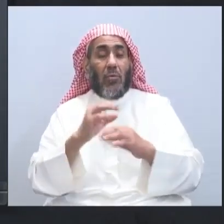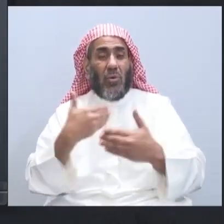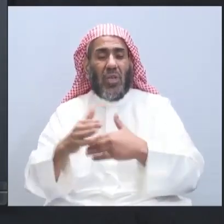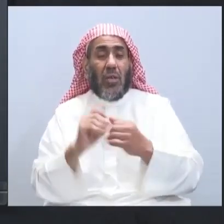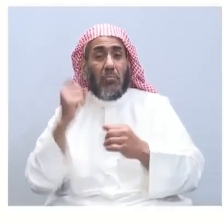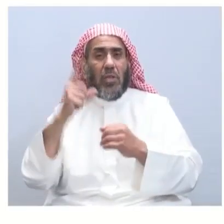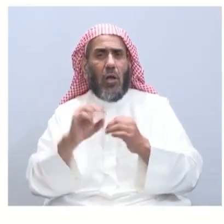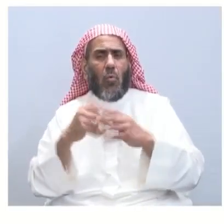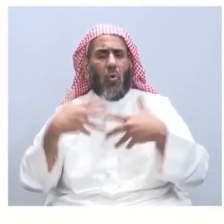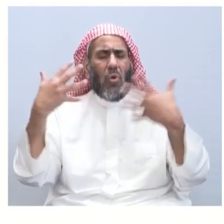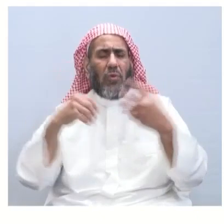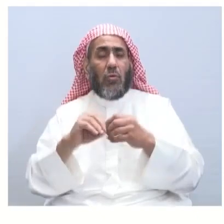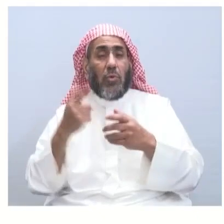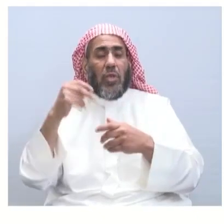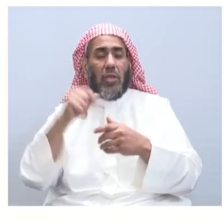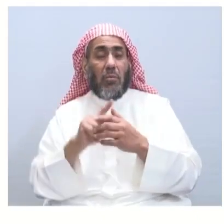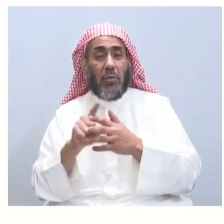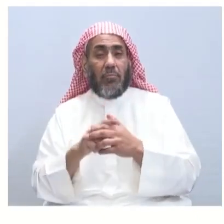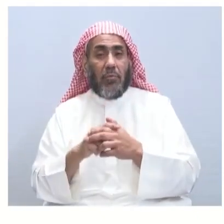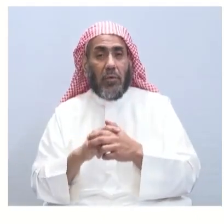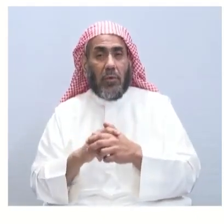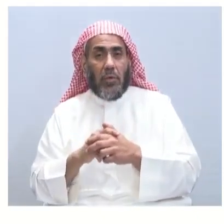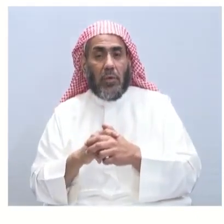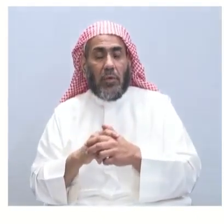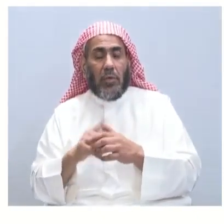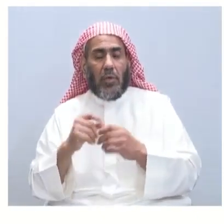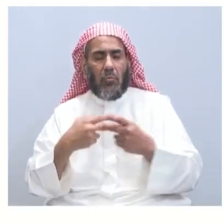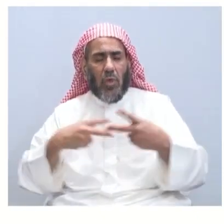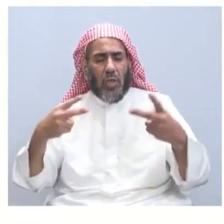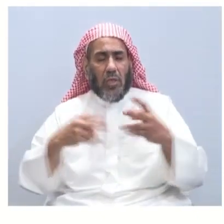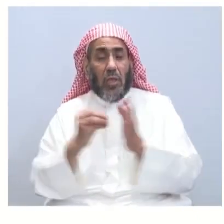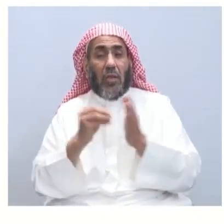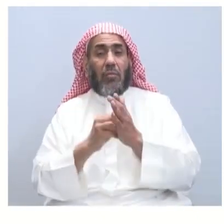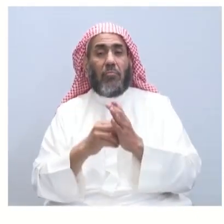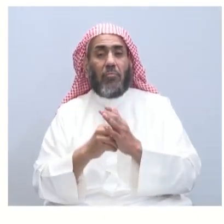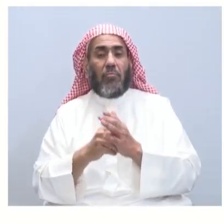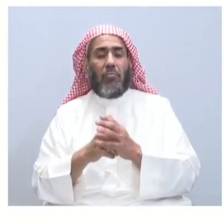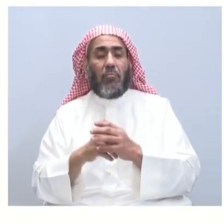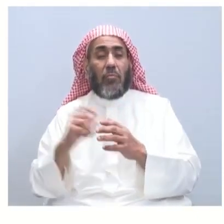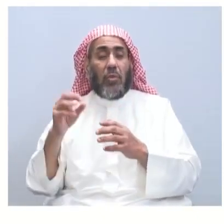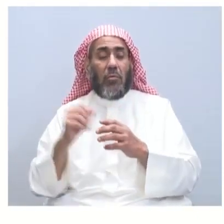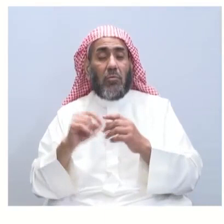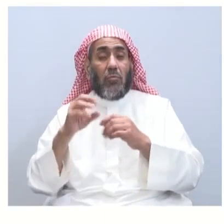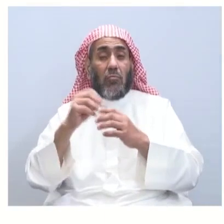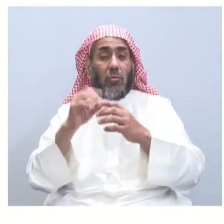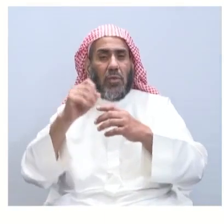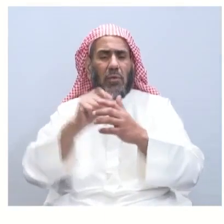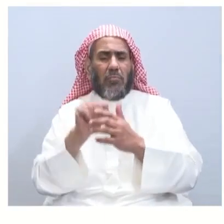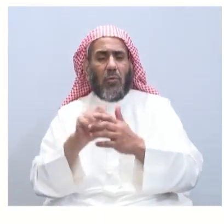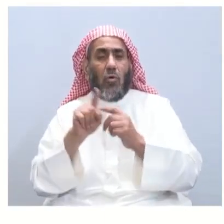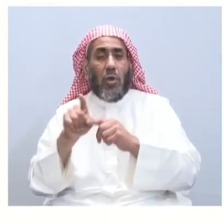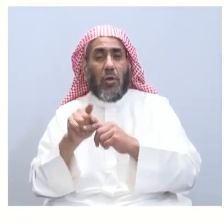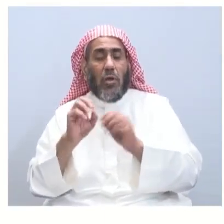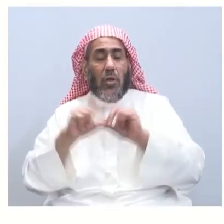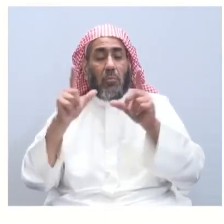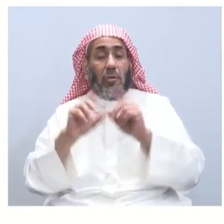البدعه والخرافات وابن عثيمين كذلك وكان متعدد الاغراض طبعا ابن احمد مشرف وسليمان بن سحمان هنا